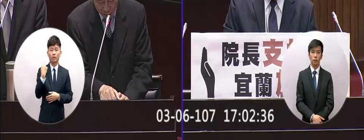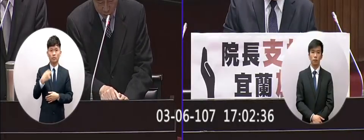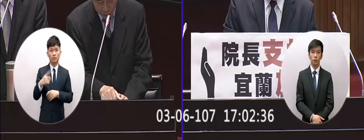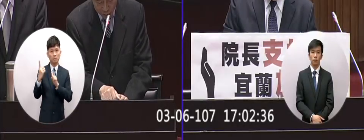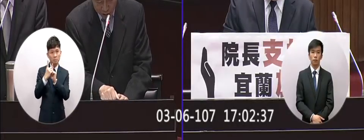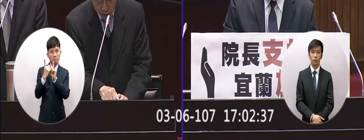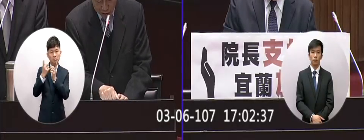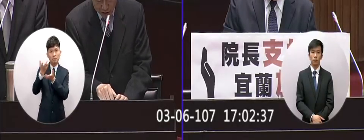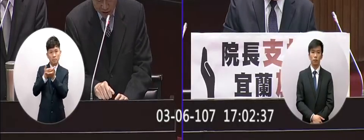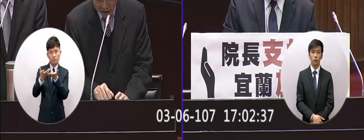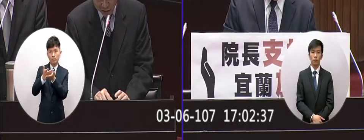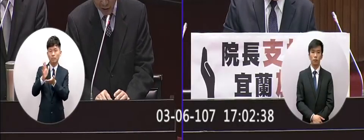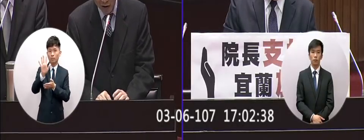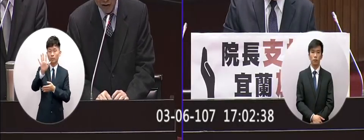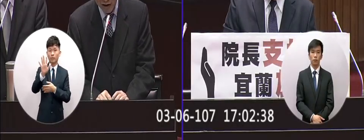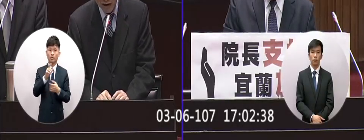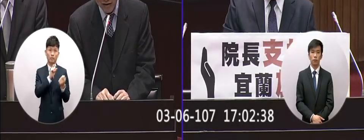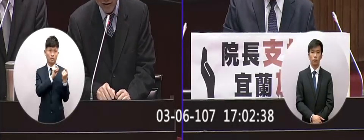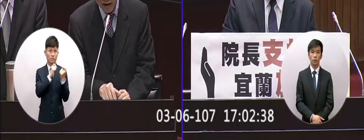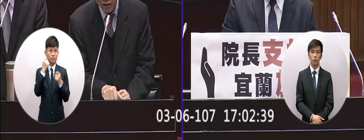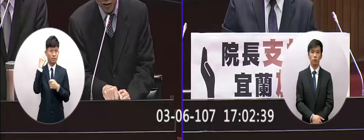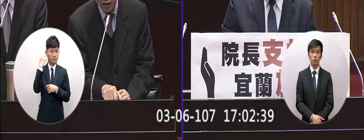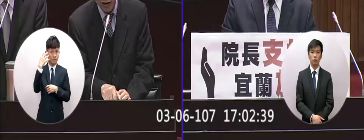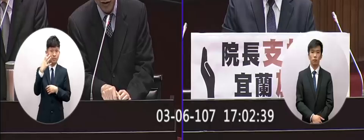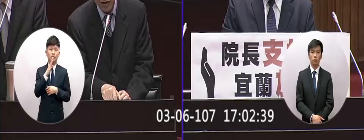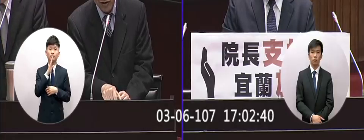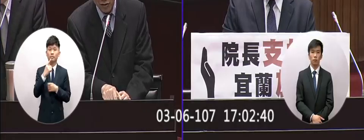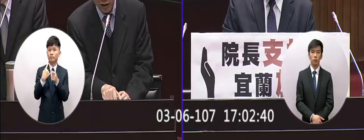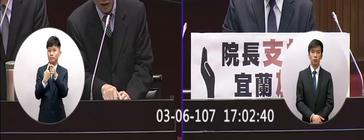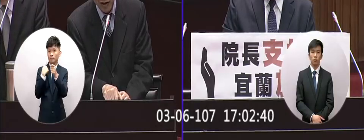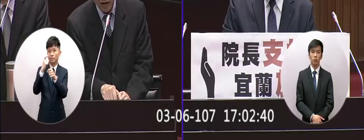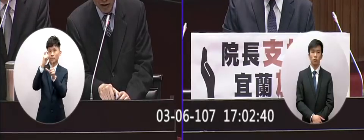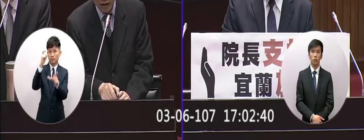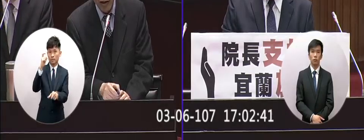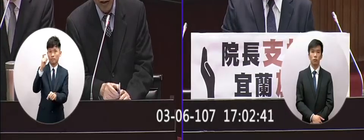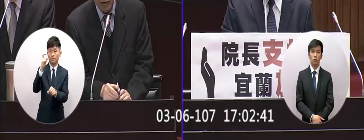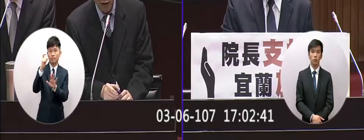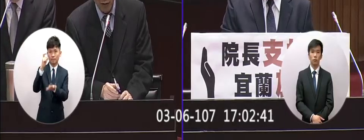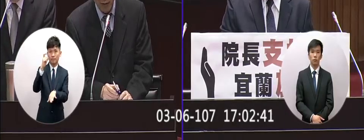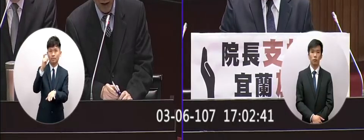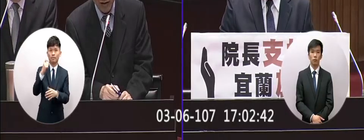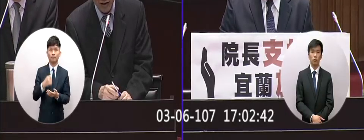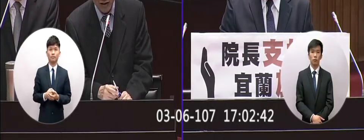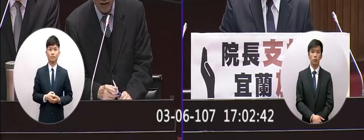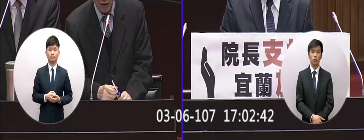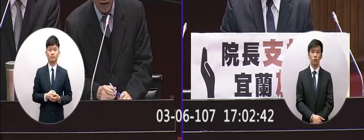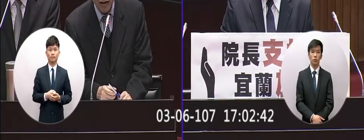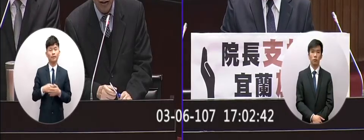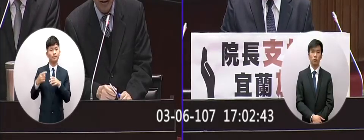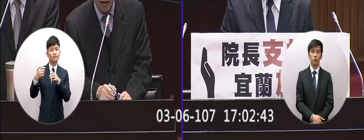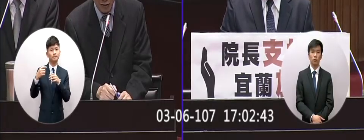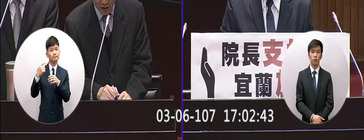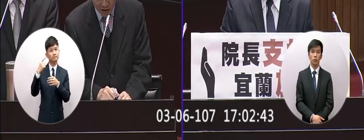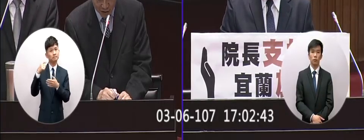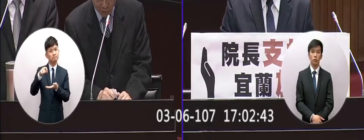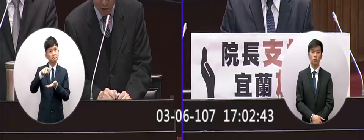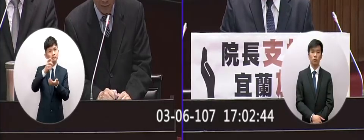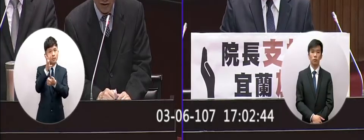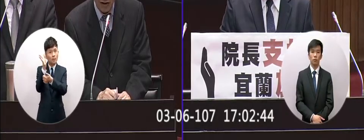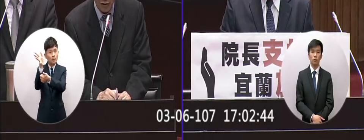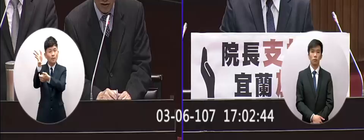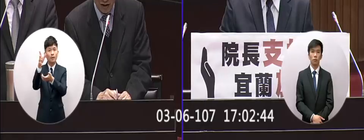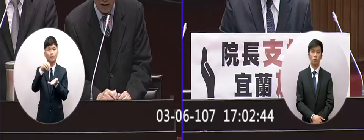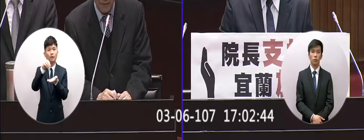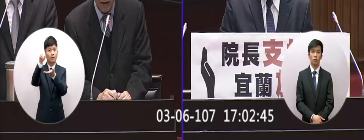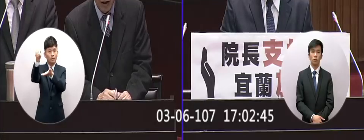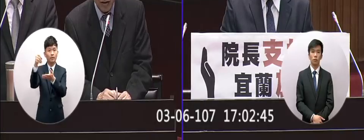他们在做互动。最新一次我的了解应该是在去年的10月底，那么我们把这样的相关意见呢提供给县政府，他